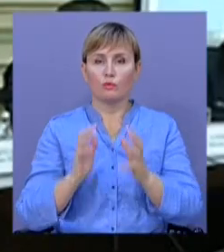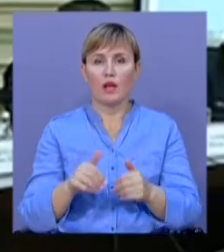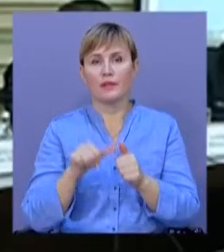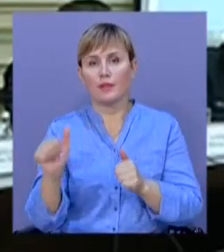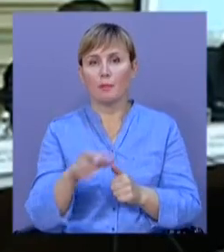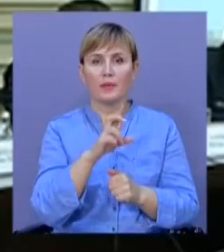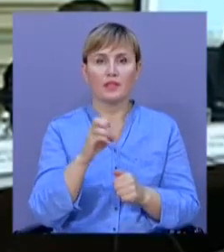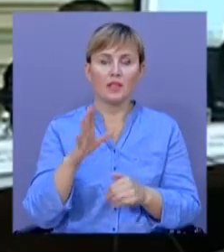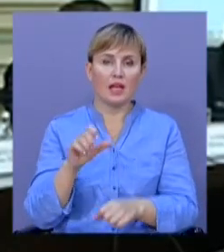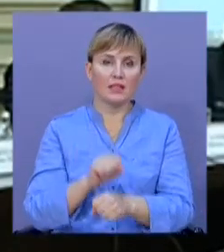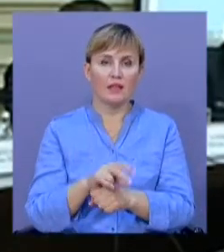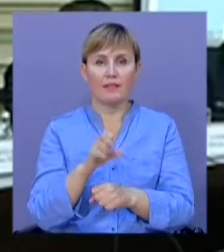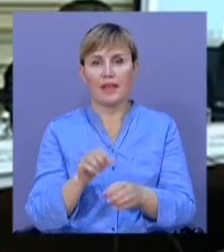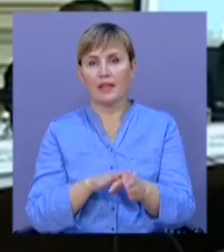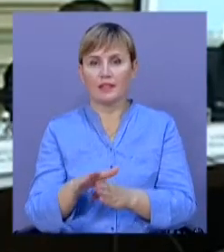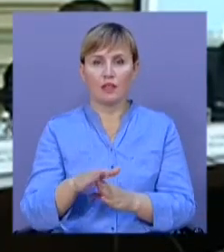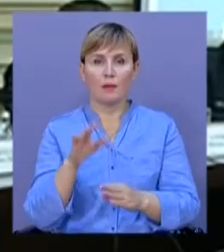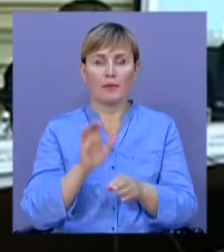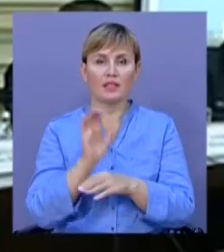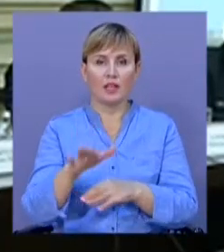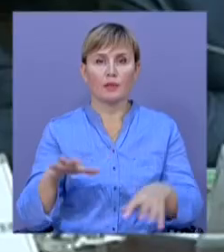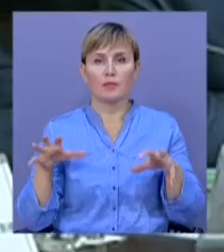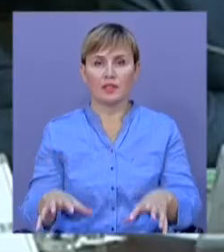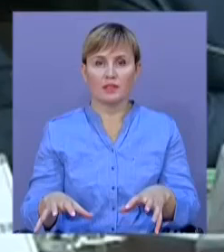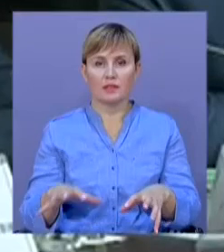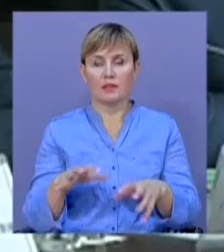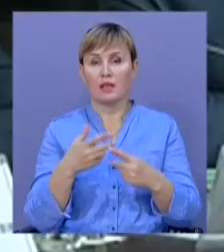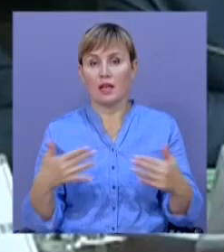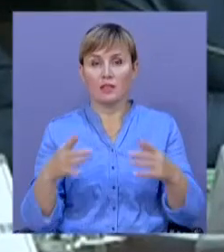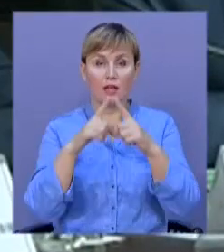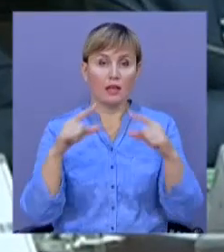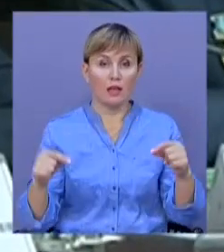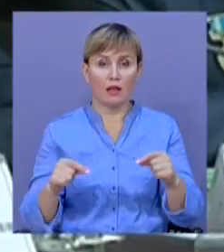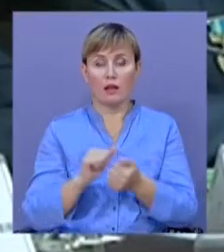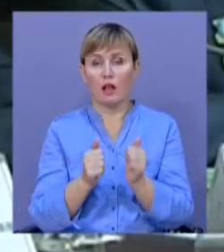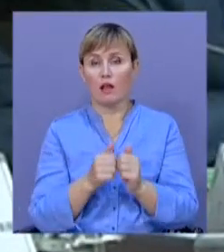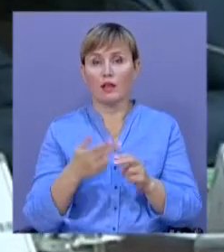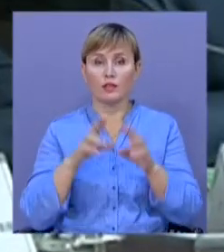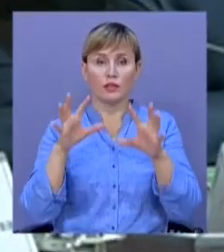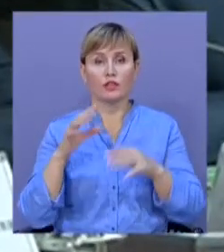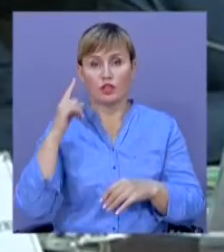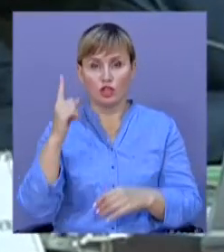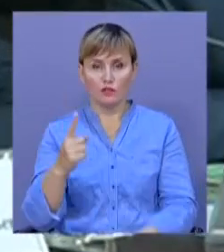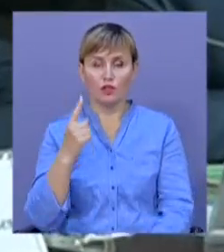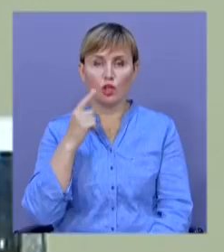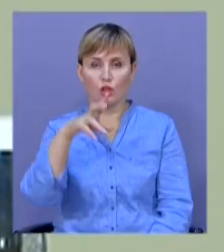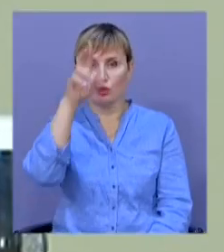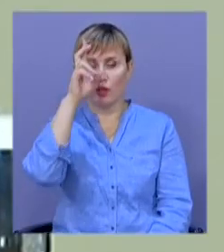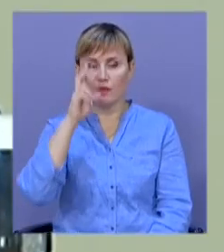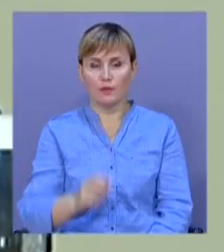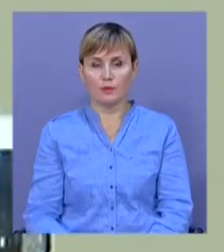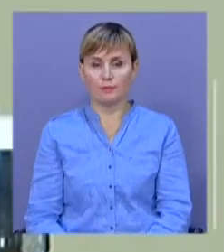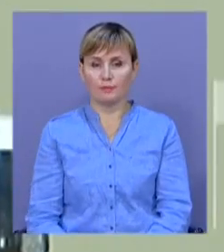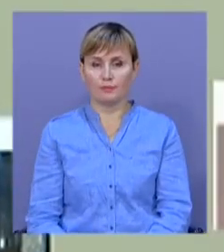Бакытжан Сагынтаев остановился на реализации послания президента, краеугольным камнем которого считается концепция слышащего государства. Как